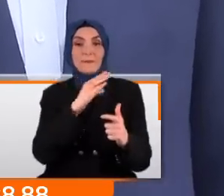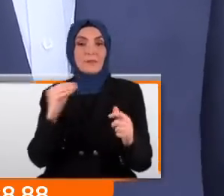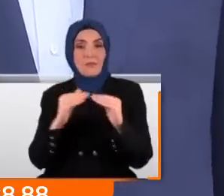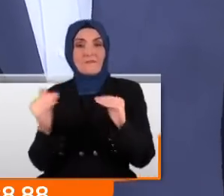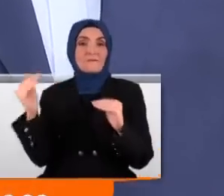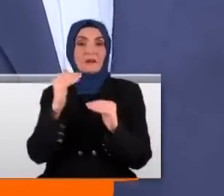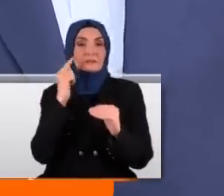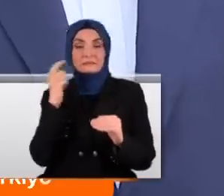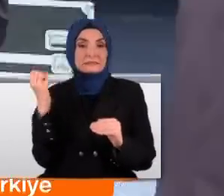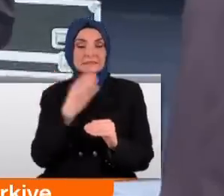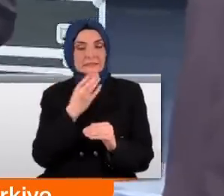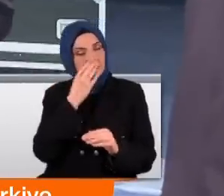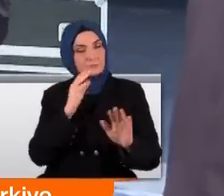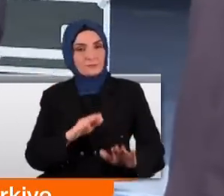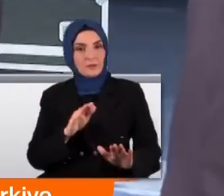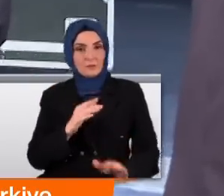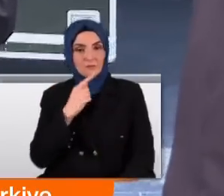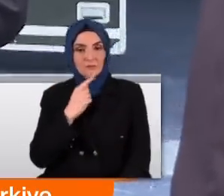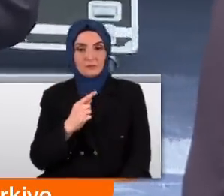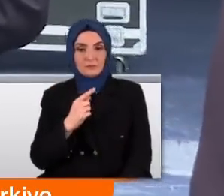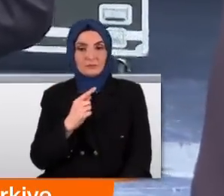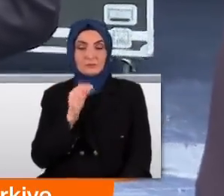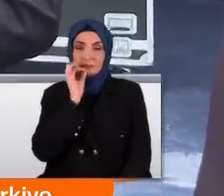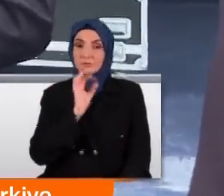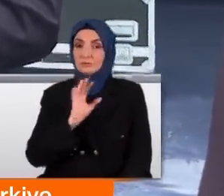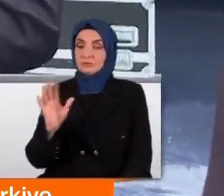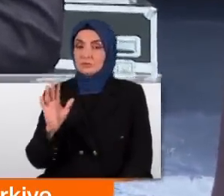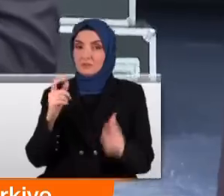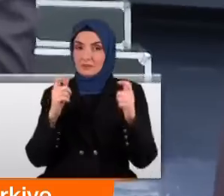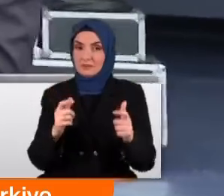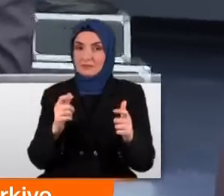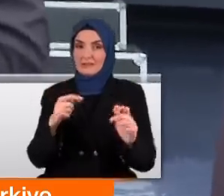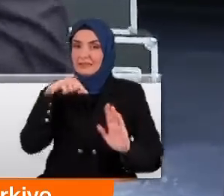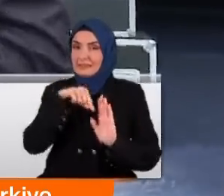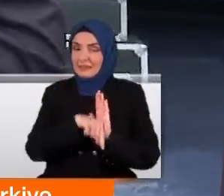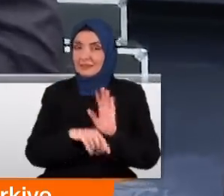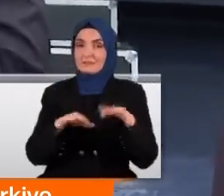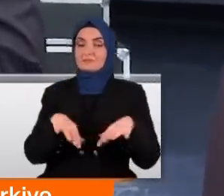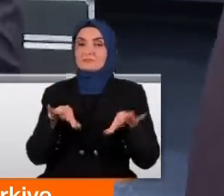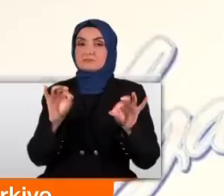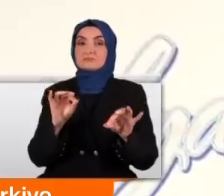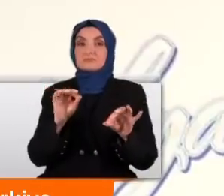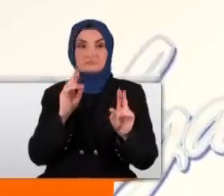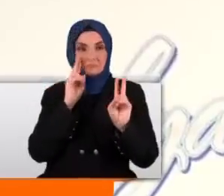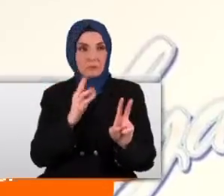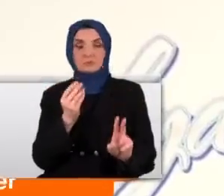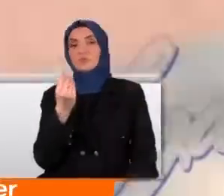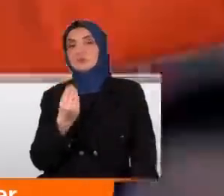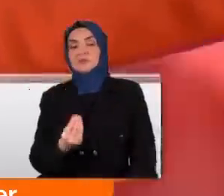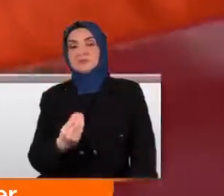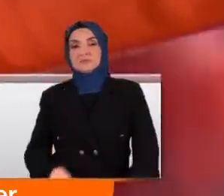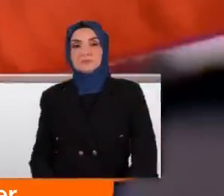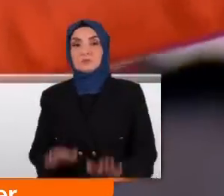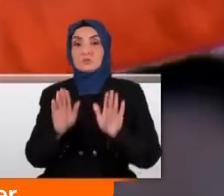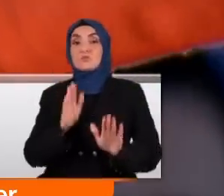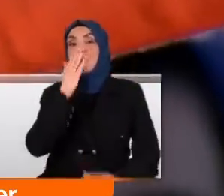bu mitingimizi gerçekleştireceğiz. Görsel olarak da muhteşem. İnce detaylarına baktığınız zaman çok iyi. Durmak yok!